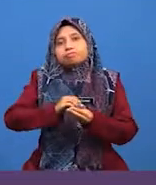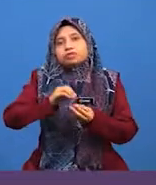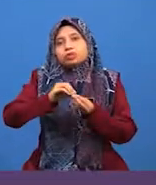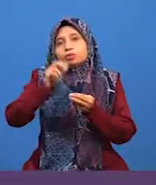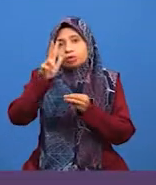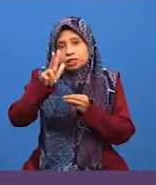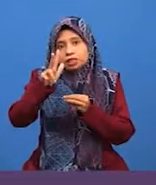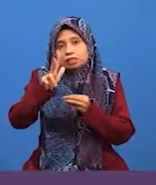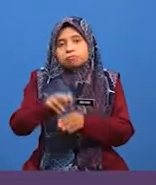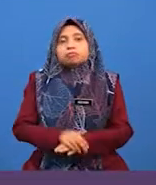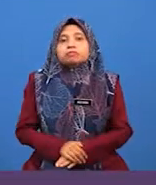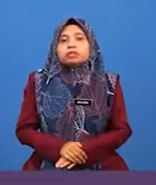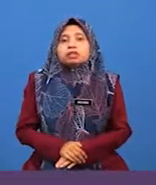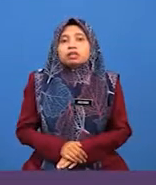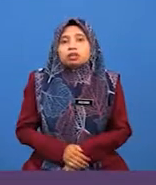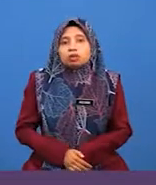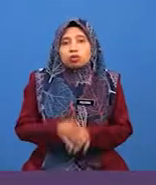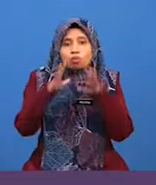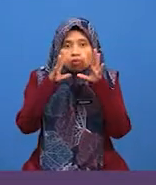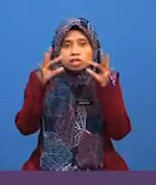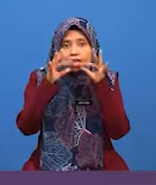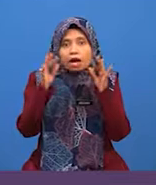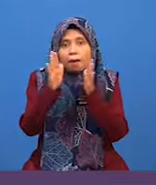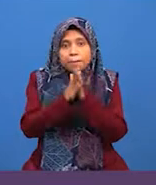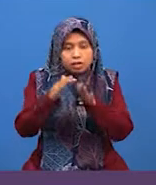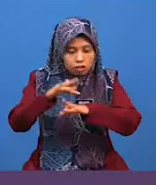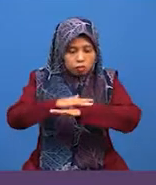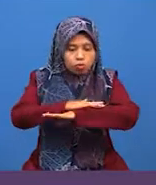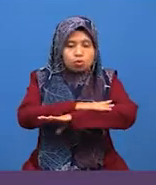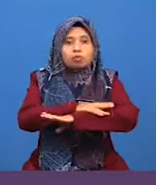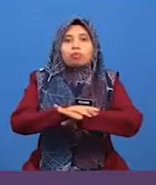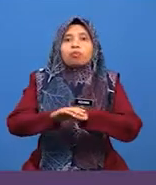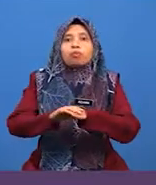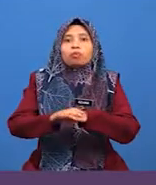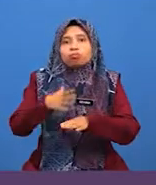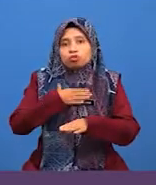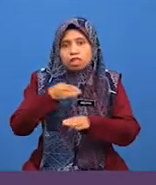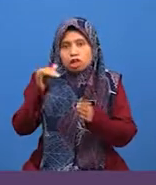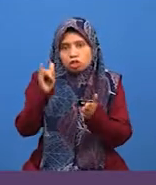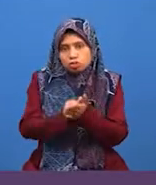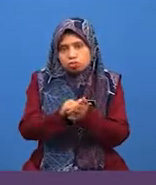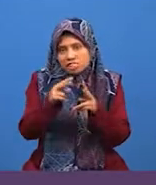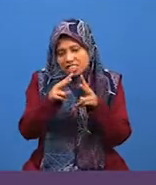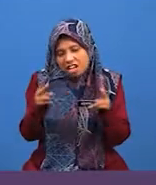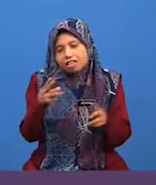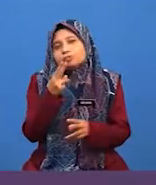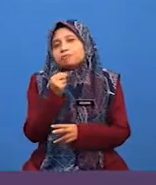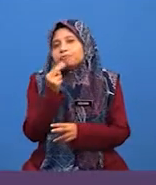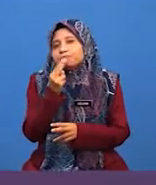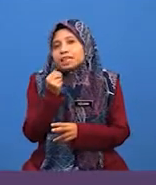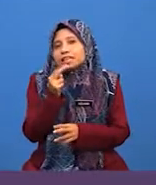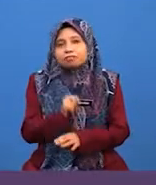Ayat ketiga. Kucing berbulu putih itu sangat comel.